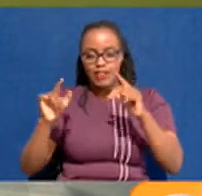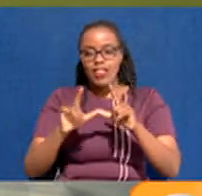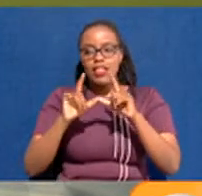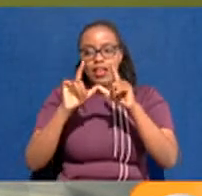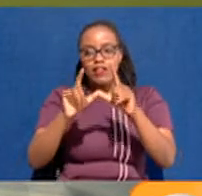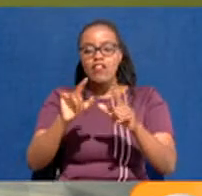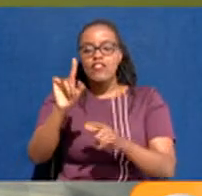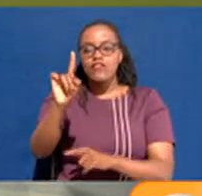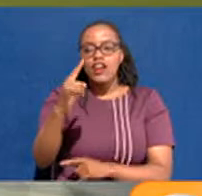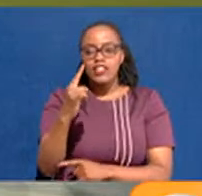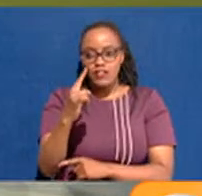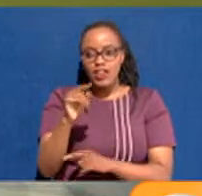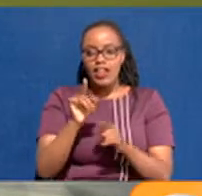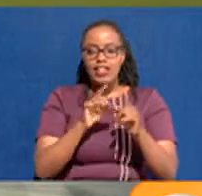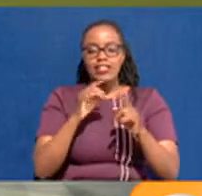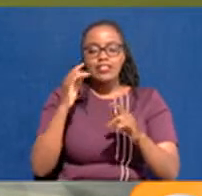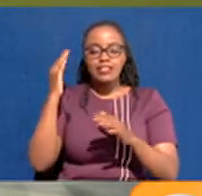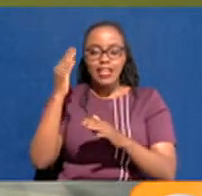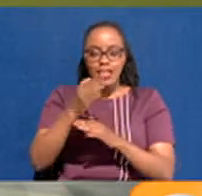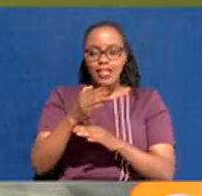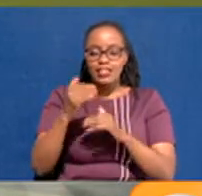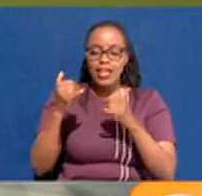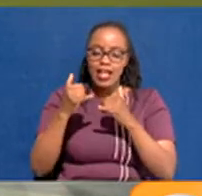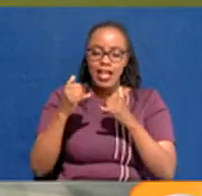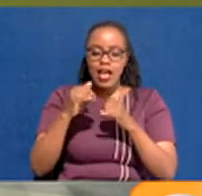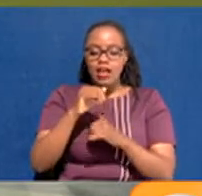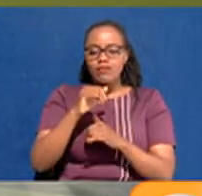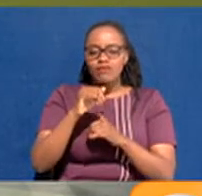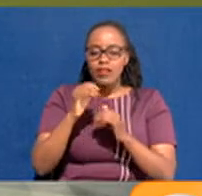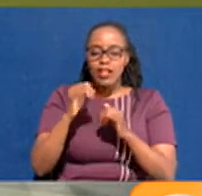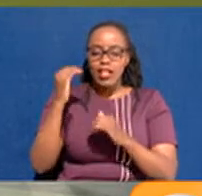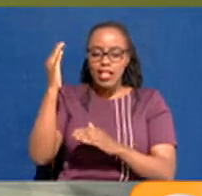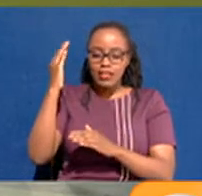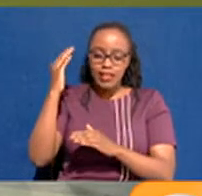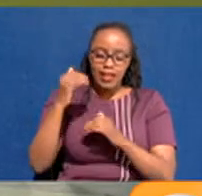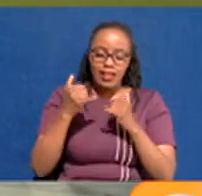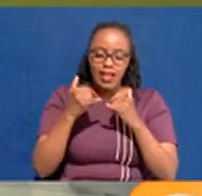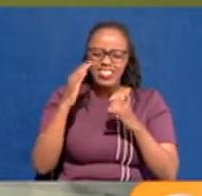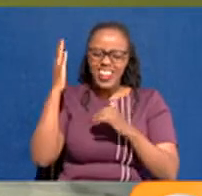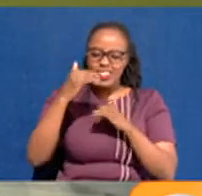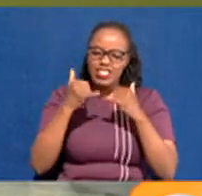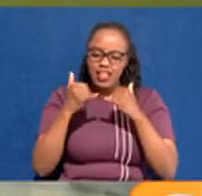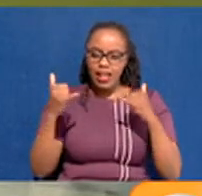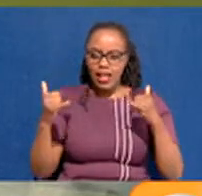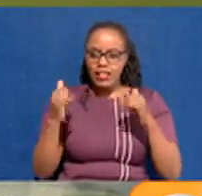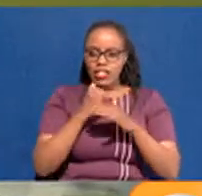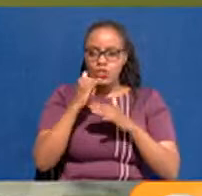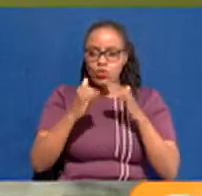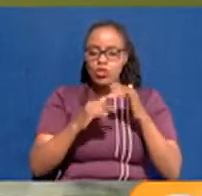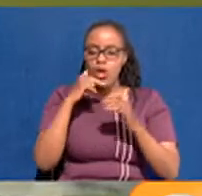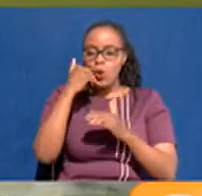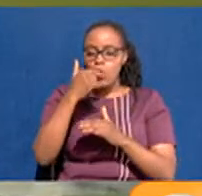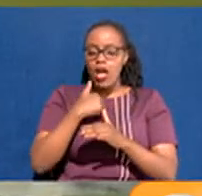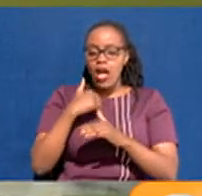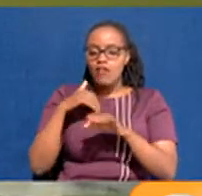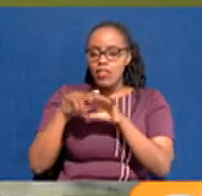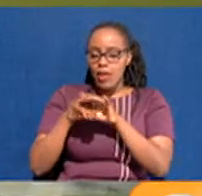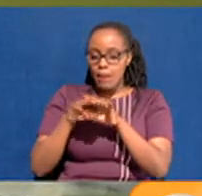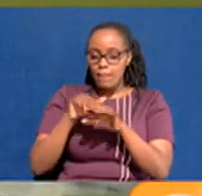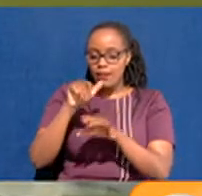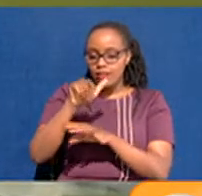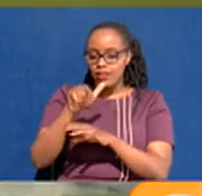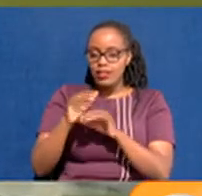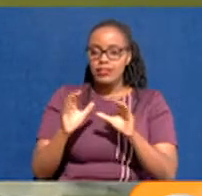za kwanza za Direct Wakala Awards. Tuzo hizo zinapania kuwatambua washiriki wakuu wa biashara ya kampuni